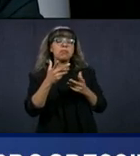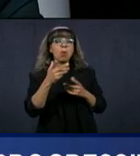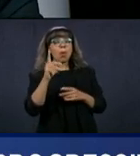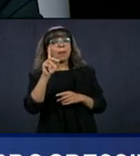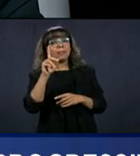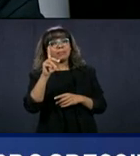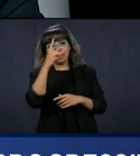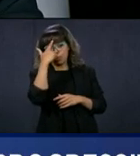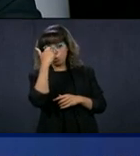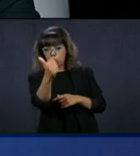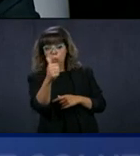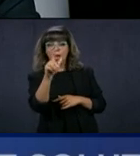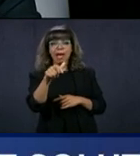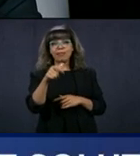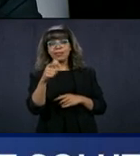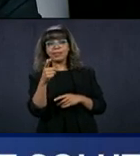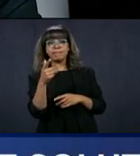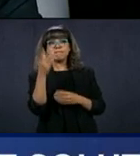a un impact